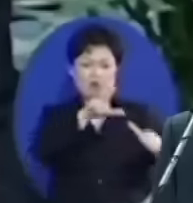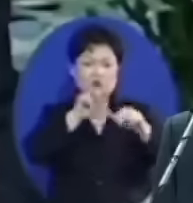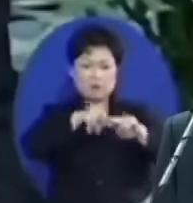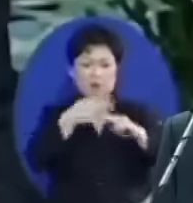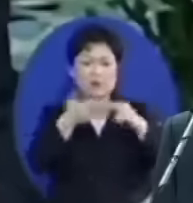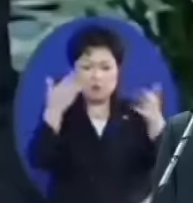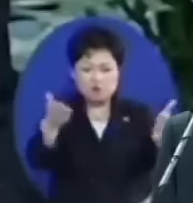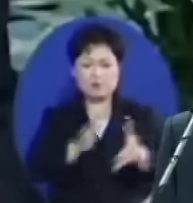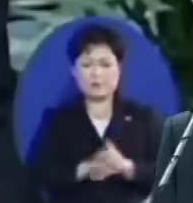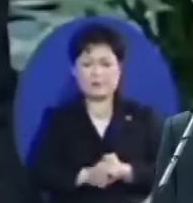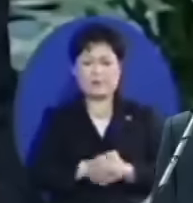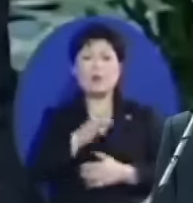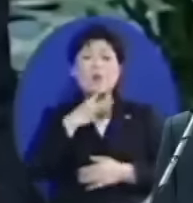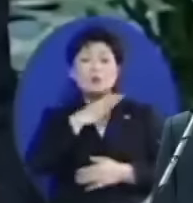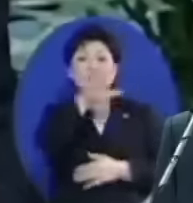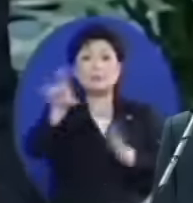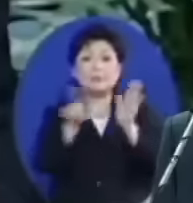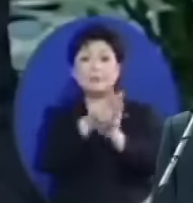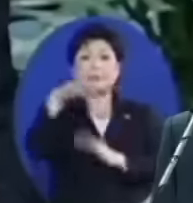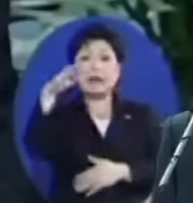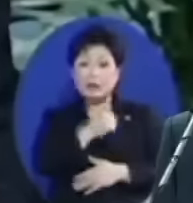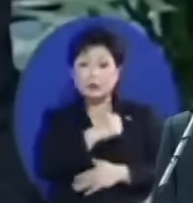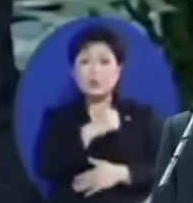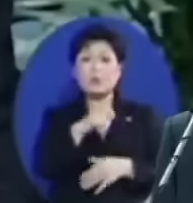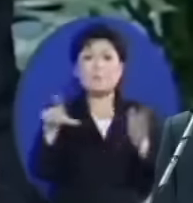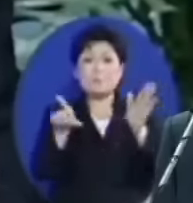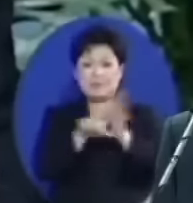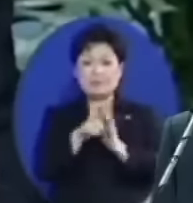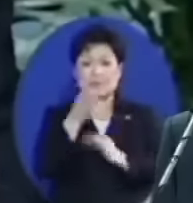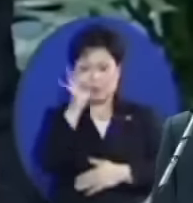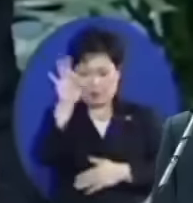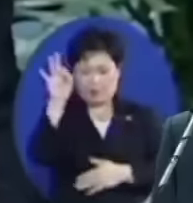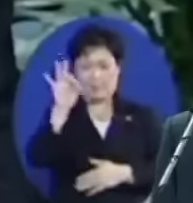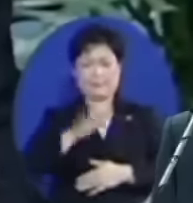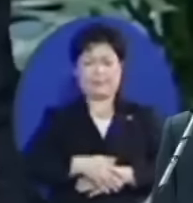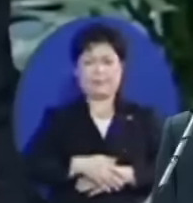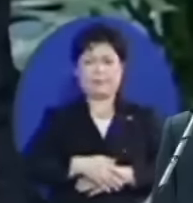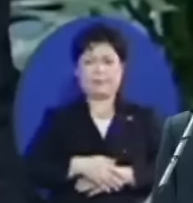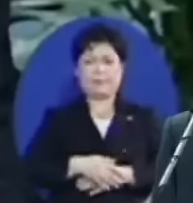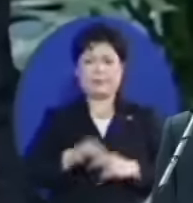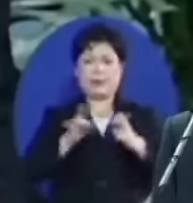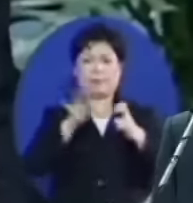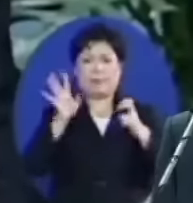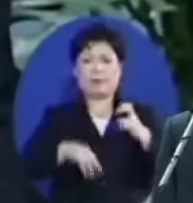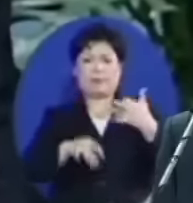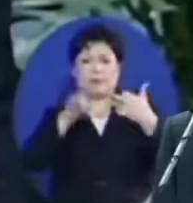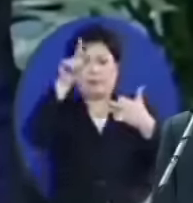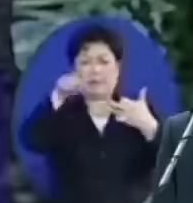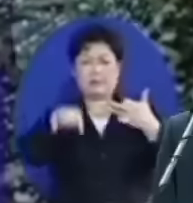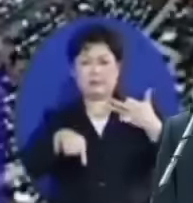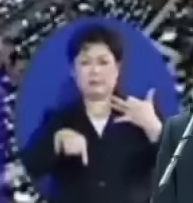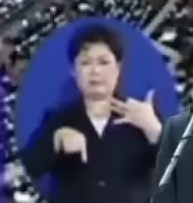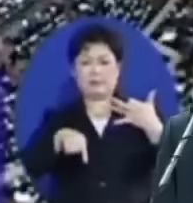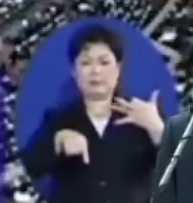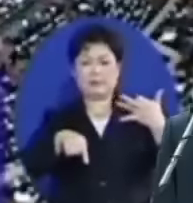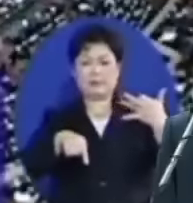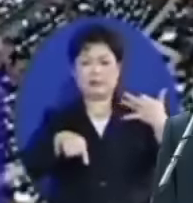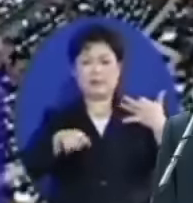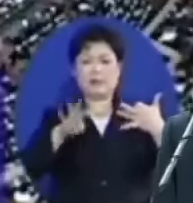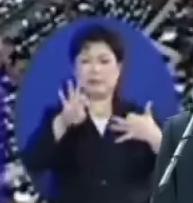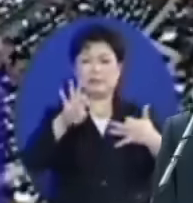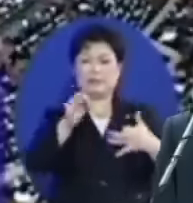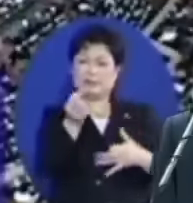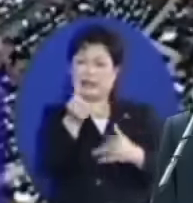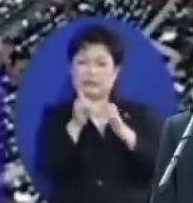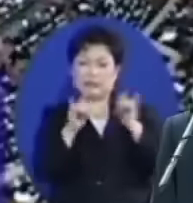선물로 주시고 오직 우리는 믿음으로 받아들이기만 하면 되는 것입니다. 마태복음 18장 14절에 이와 같이 이 작은 자 중에